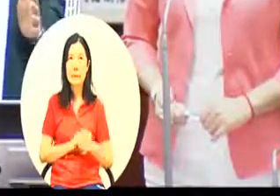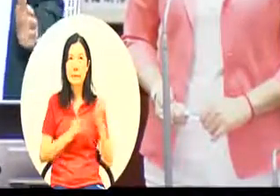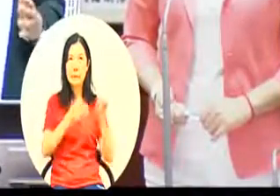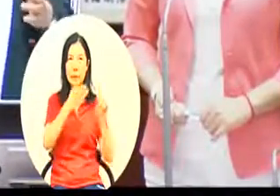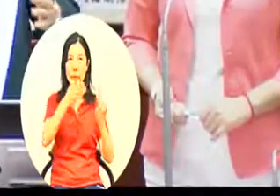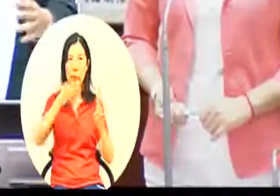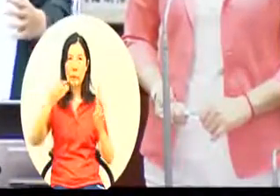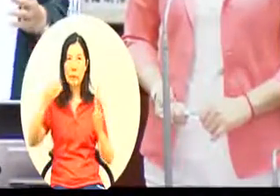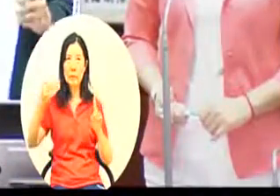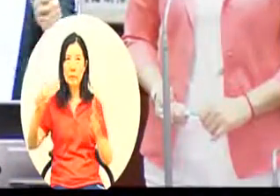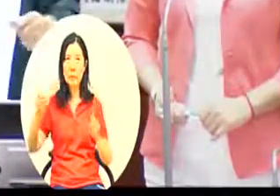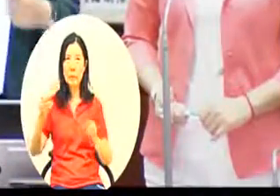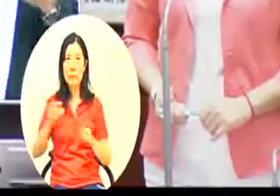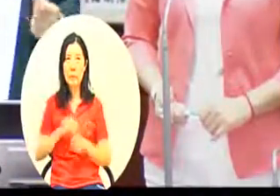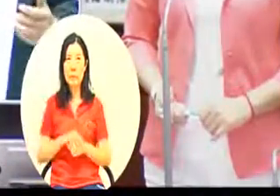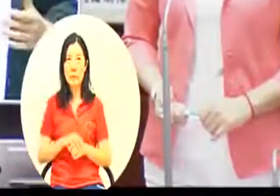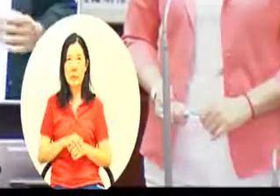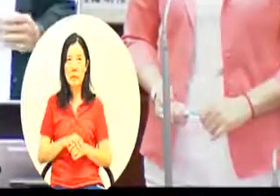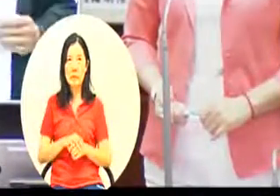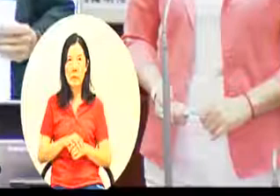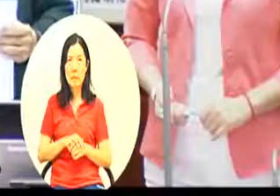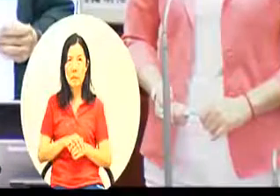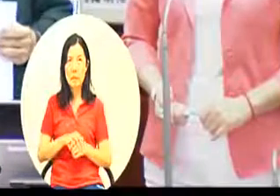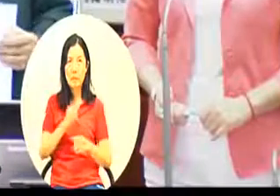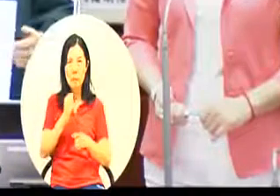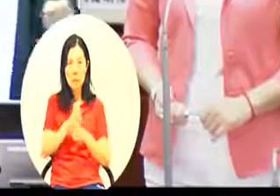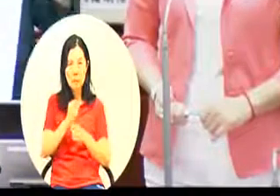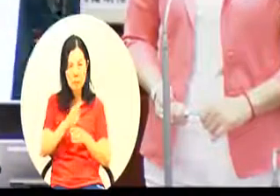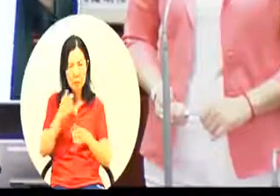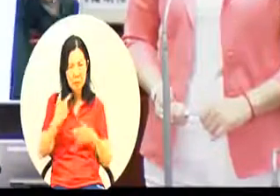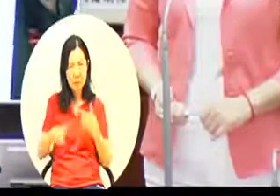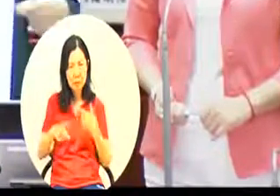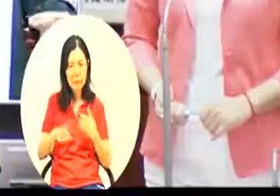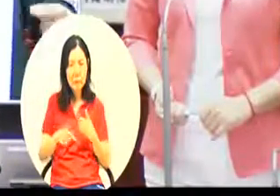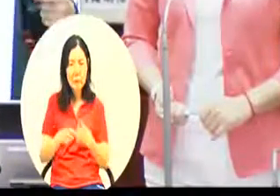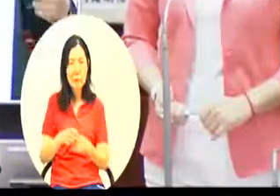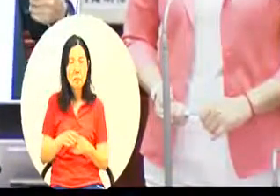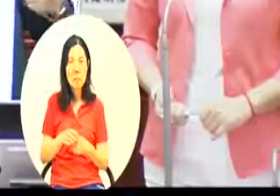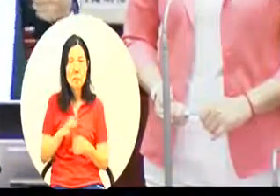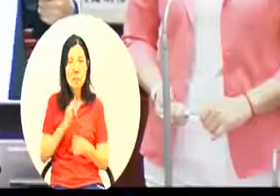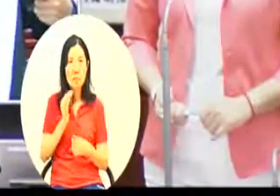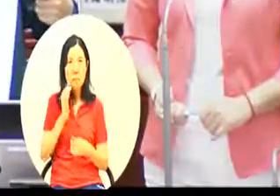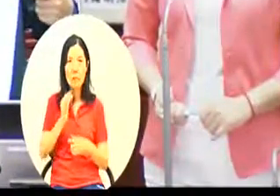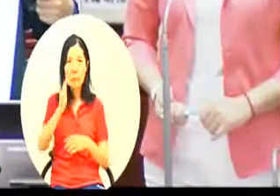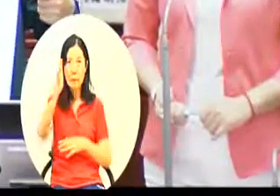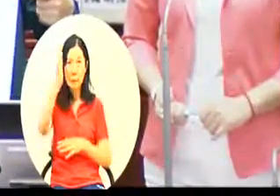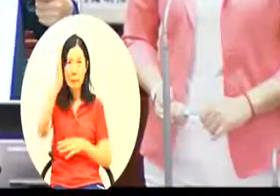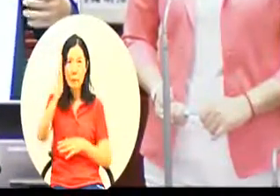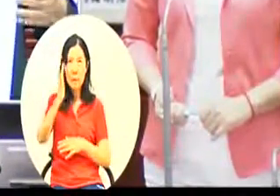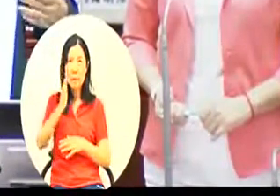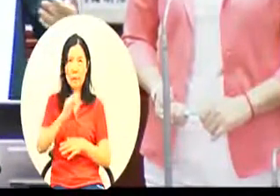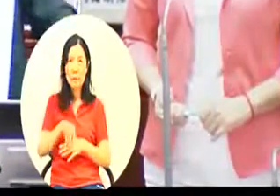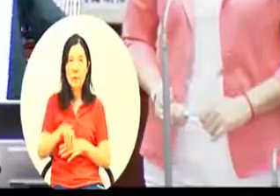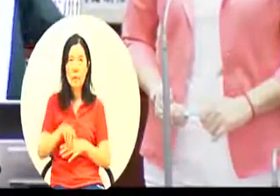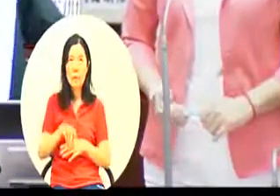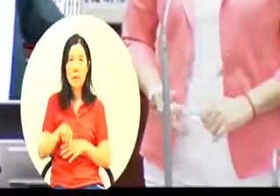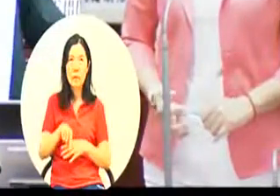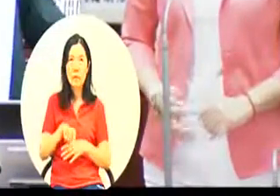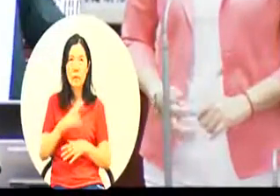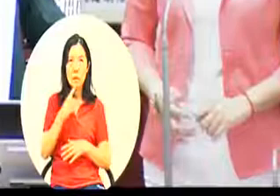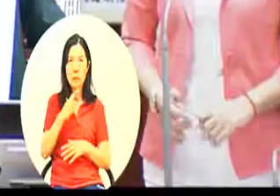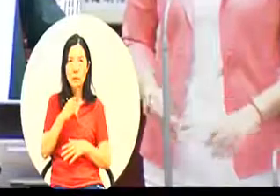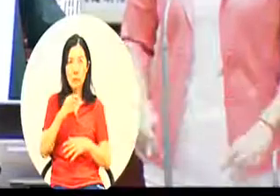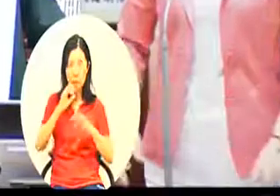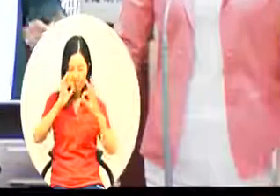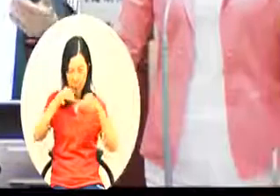1999导致在处理上的不适切，是如果是政府，是政府，市政府这个部分，我们会